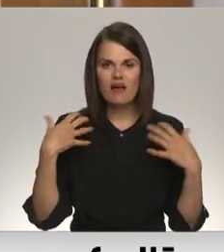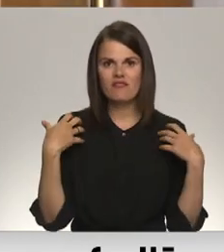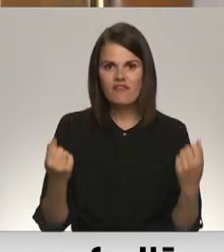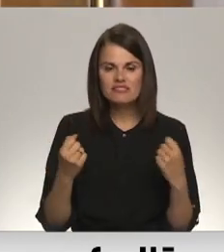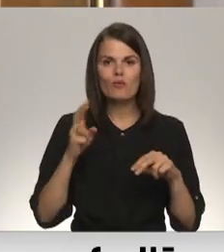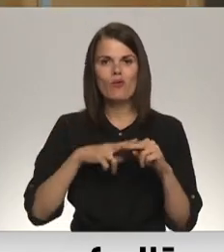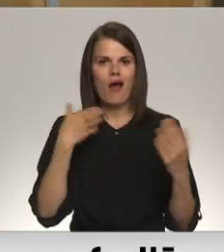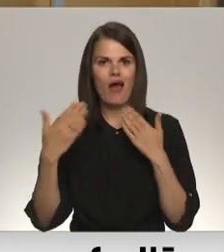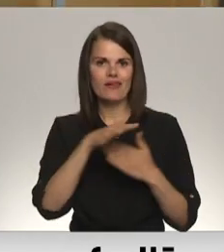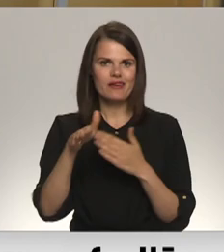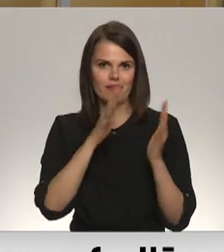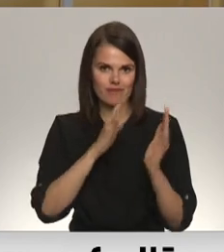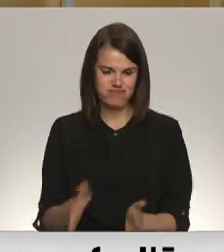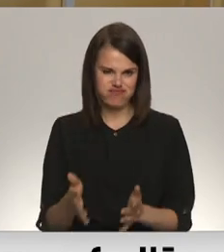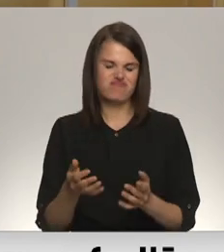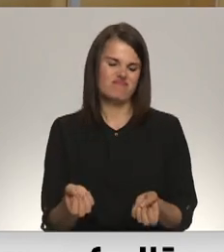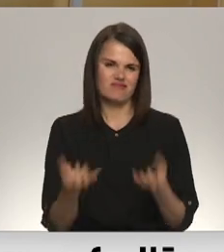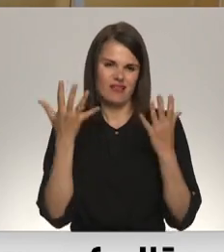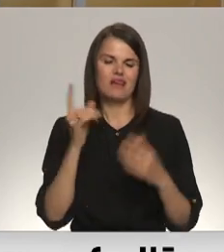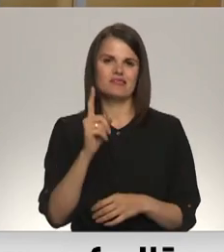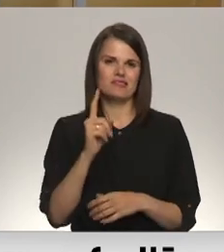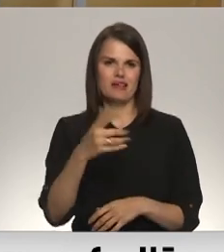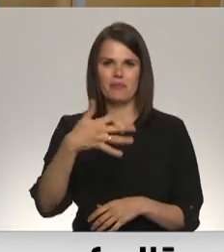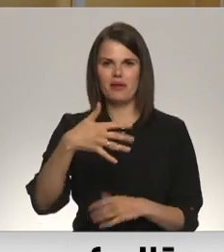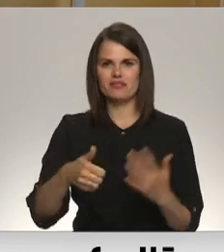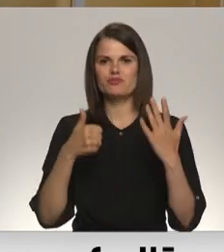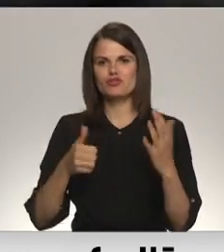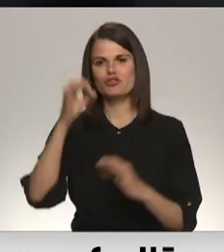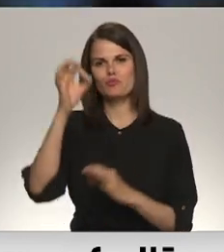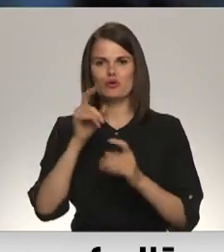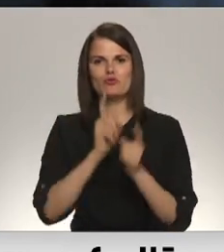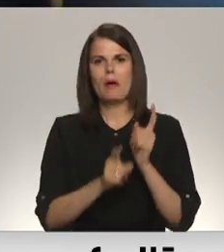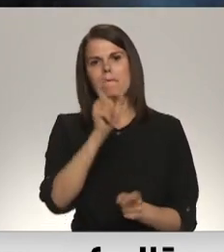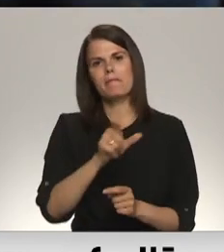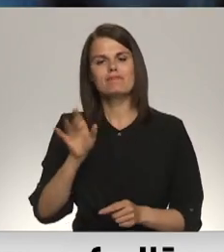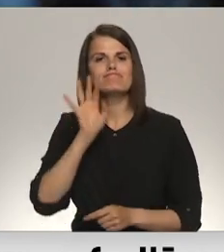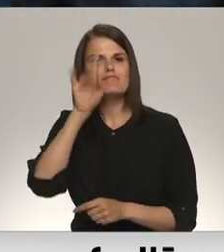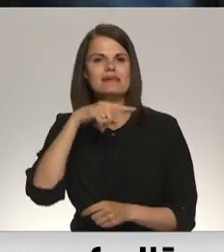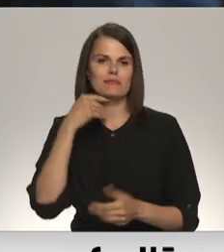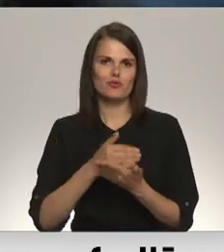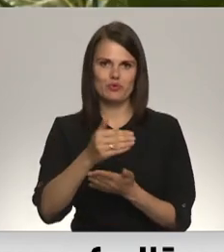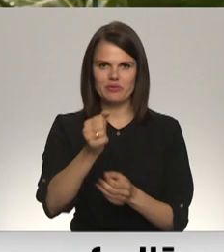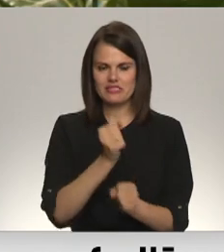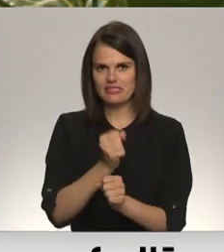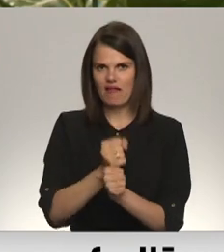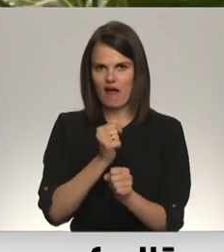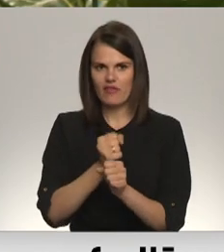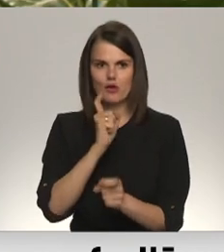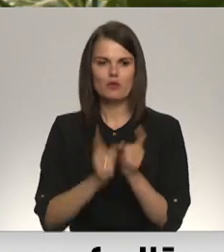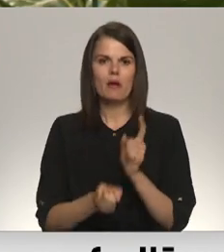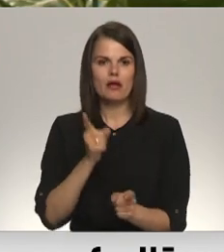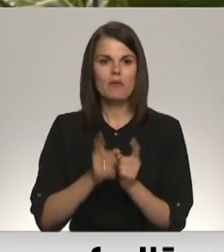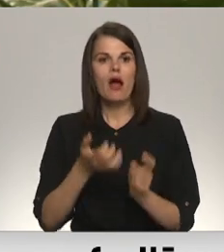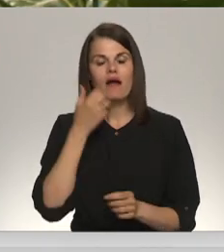attiecības ar ģimeni, viegli saprotams, kāpēc tikai 56% pedagogu redz savu nākotni pedagoga darbā. Tad, kad viņi uzsāk